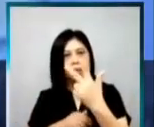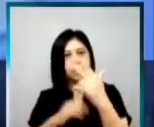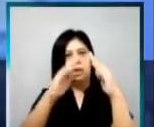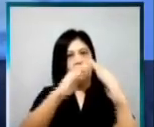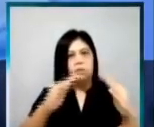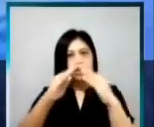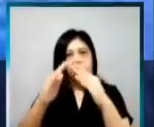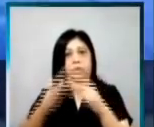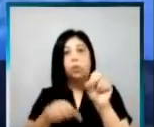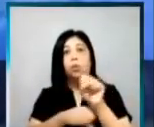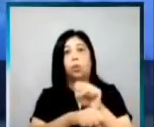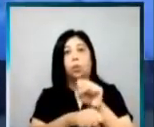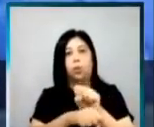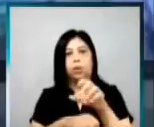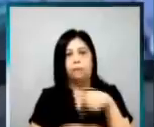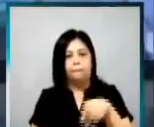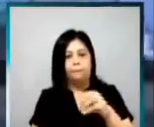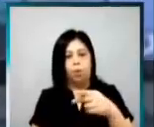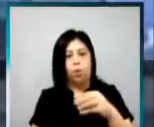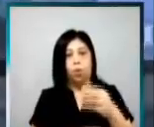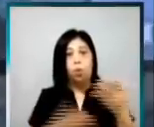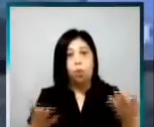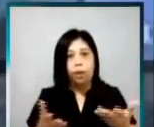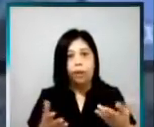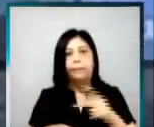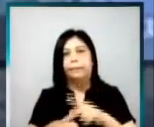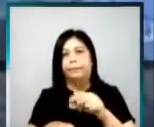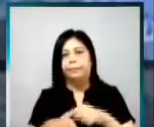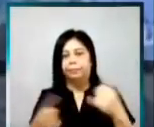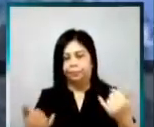sa Pogo sa Paranaque. Bine-verify pa ng